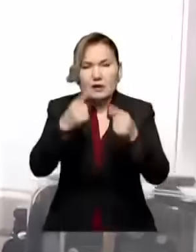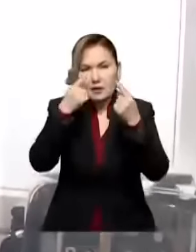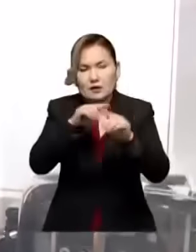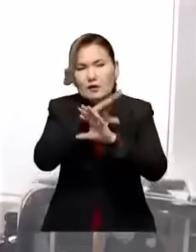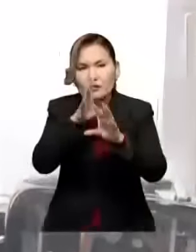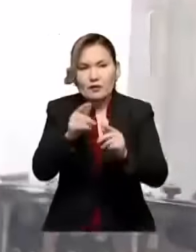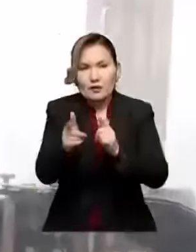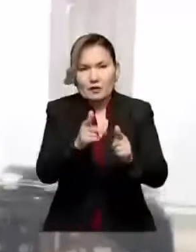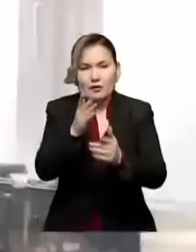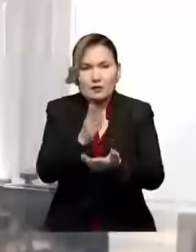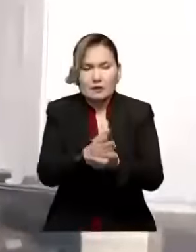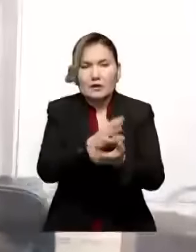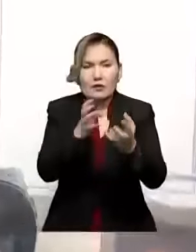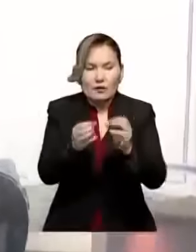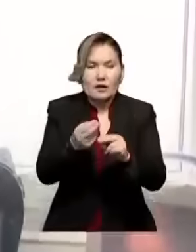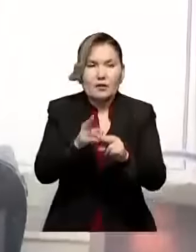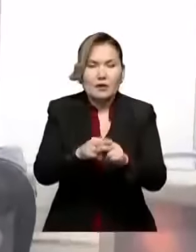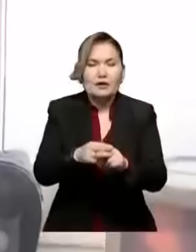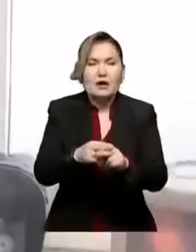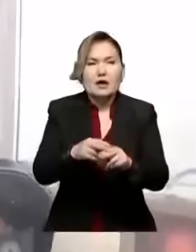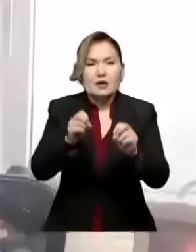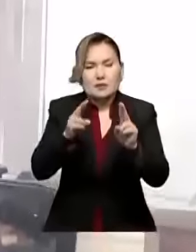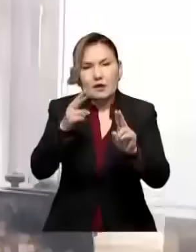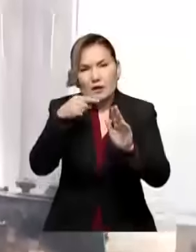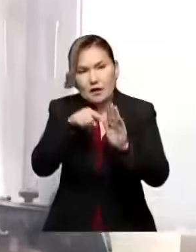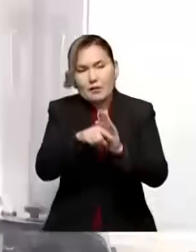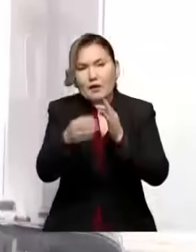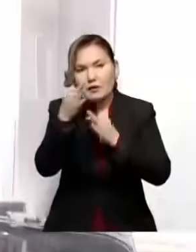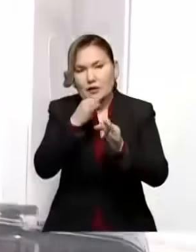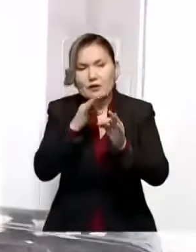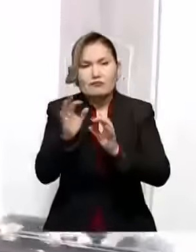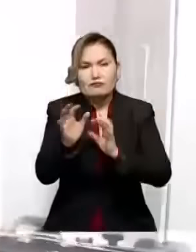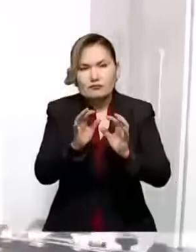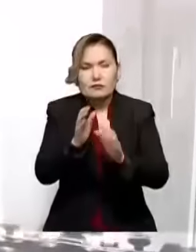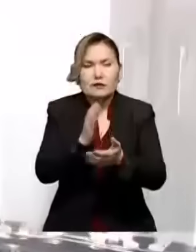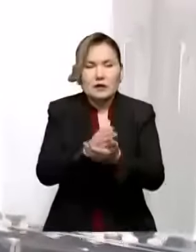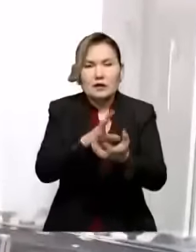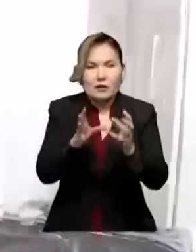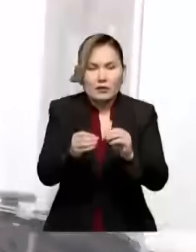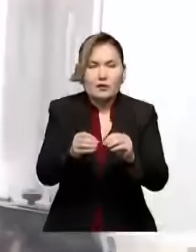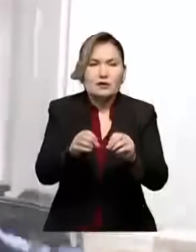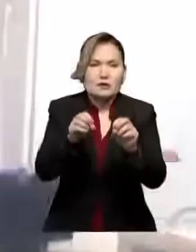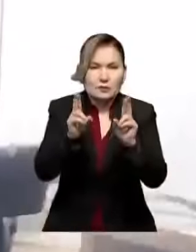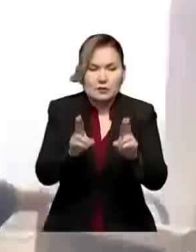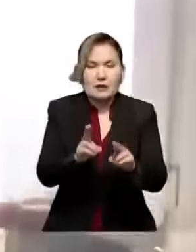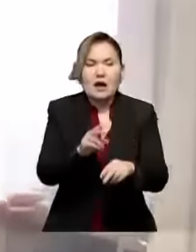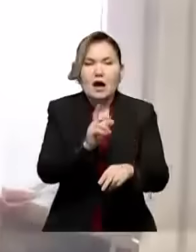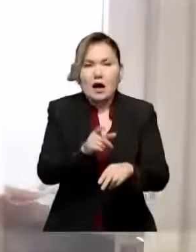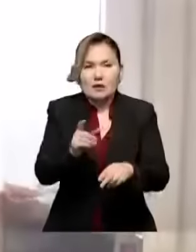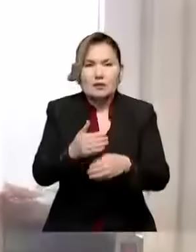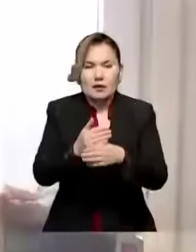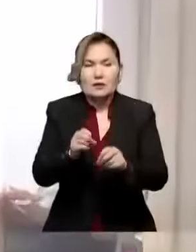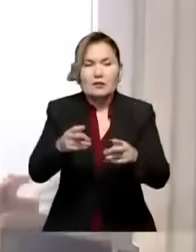қажет болатын болса. Сейфте біздің мықты дәрілеріміз сақталады жаңағы, ауру басатын деген сияқты.